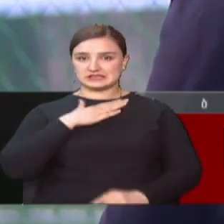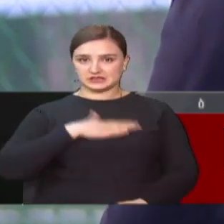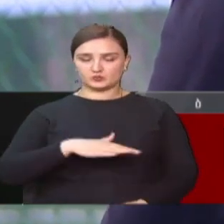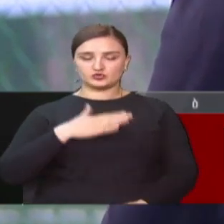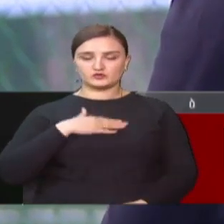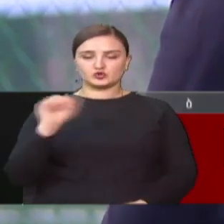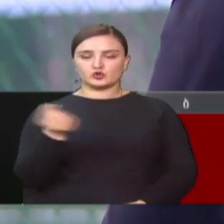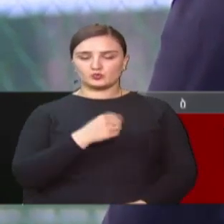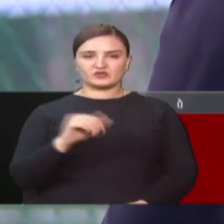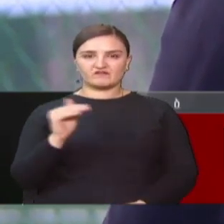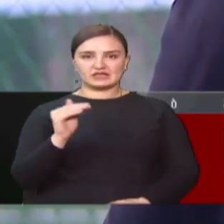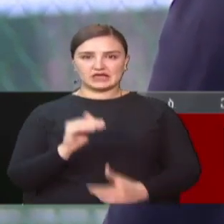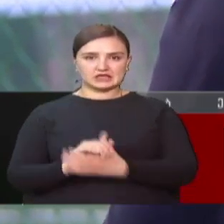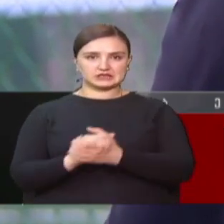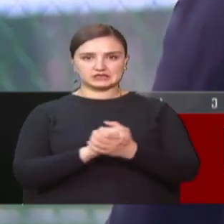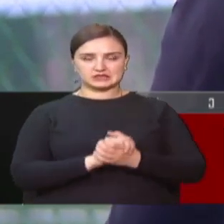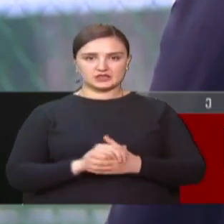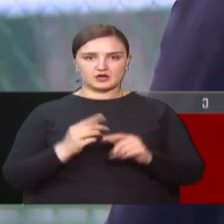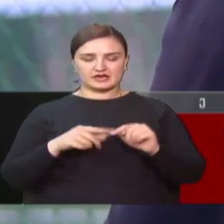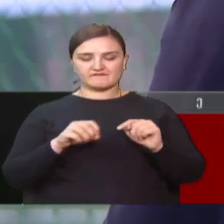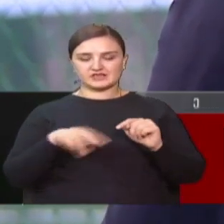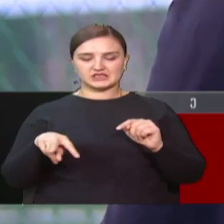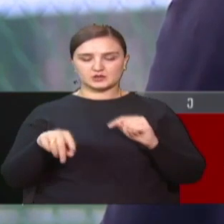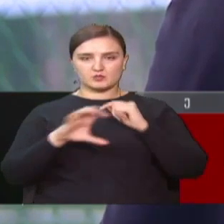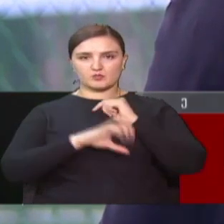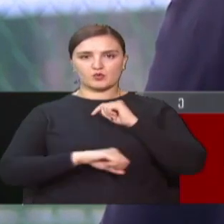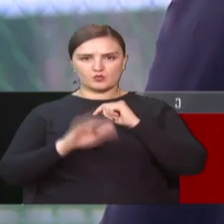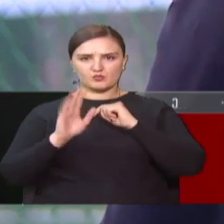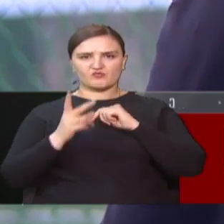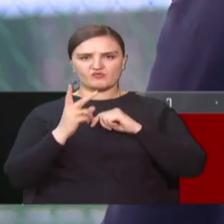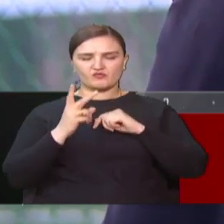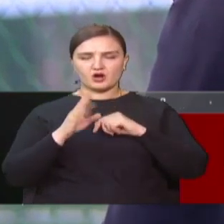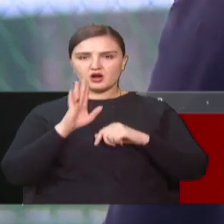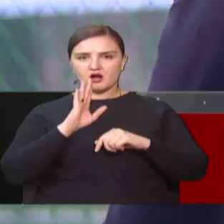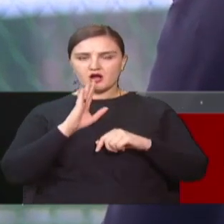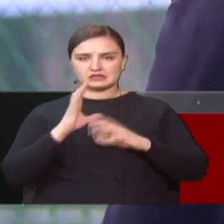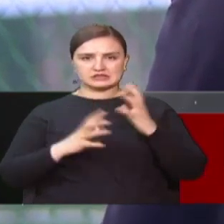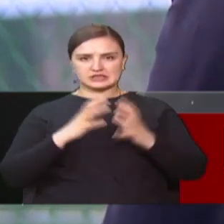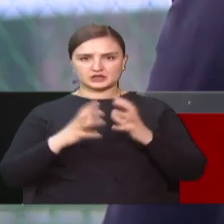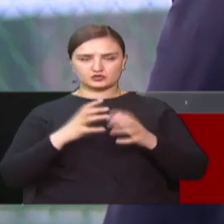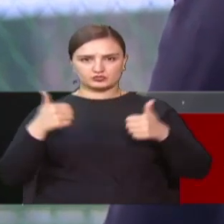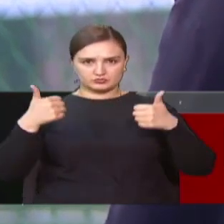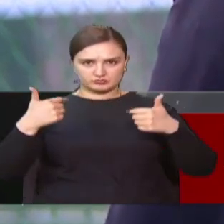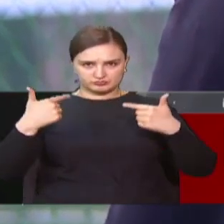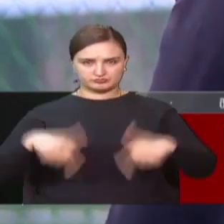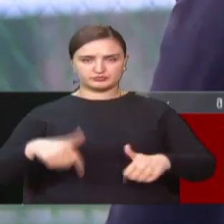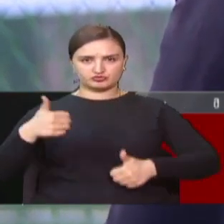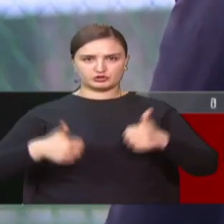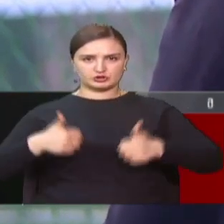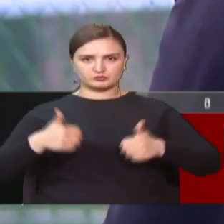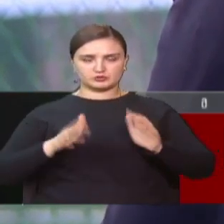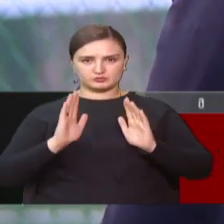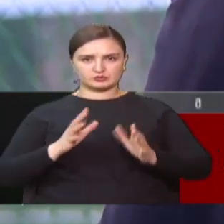ჩვენ ჩოგბურთის ფედერაციას აქ ივლისის ბოლოს უკვე დაგეგმილი გვაქვს ორი დიდი ქალთა საერთაშორისო შეჯიბრი, რომელიც ტარდება